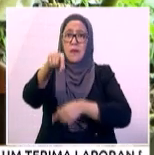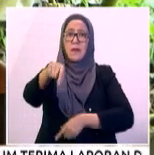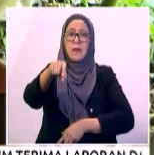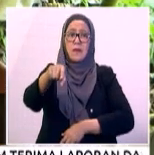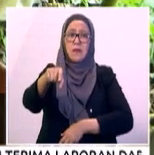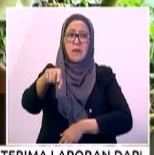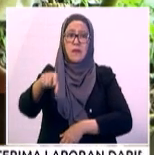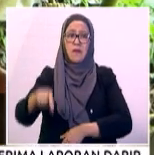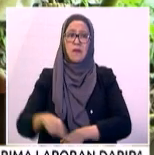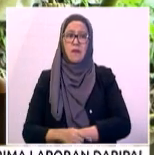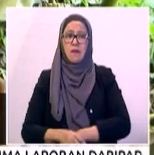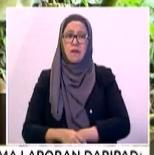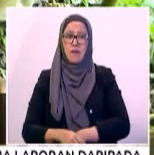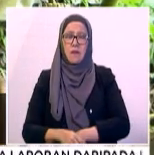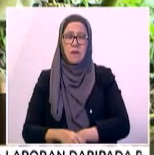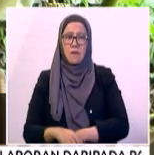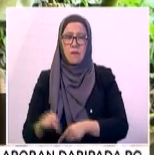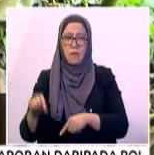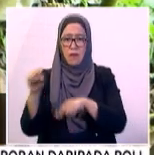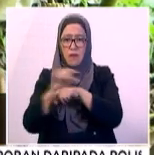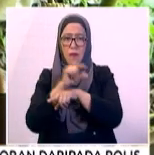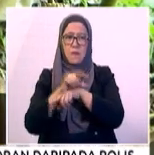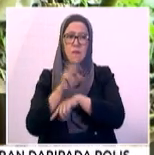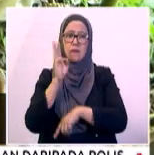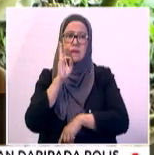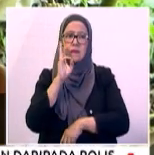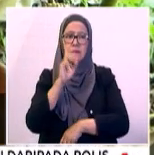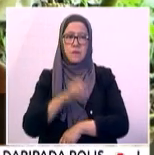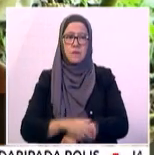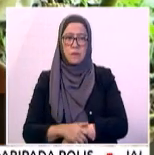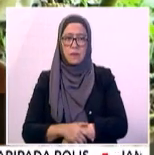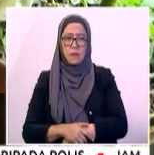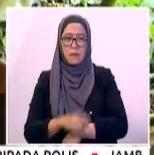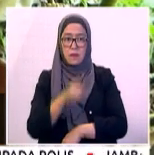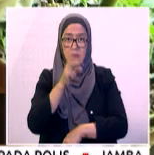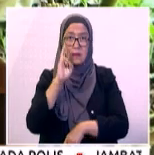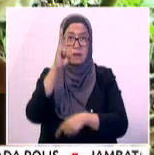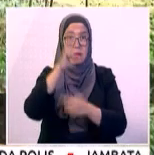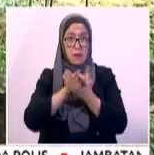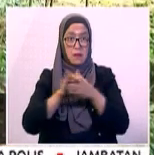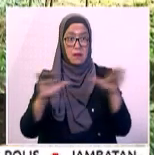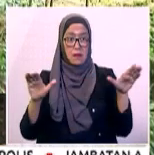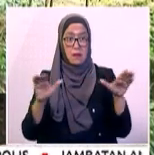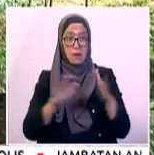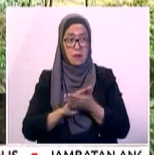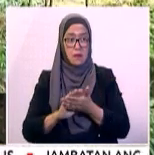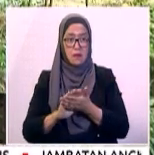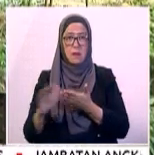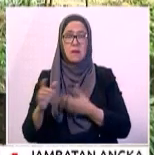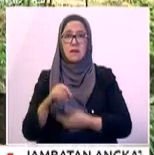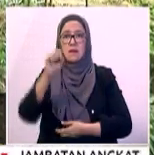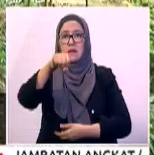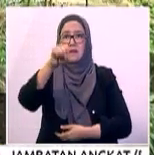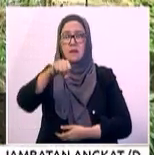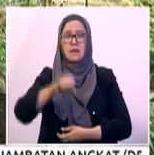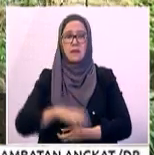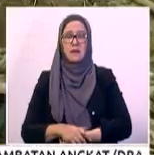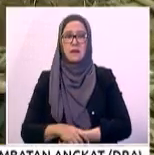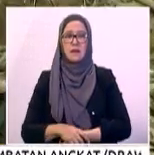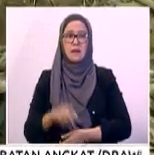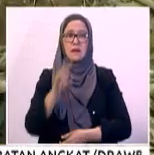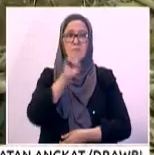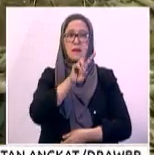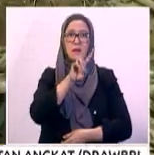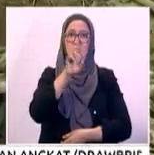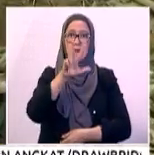air kotak ni. Memang selamat air tu. Selamat tu. 23